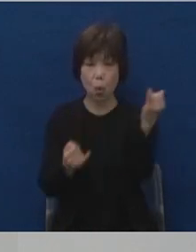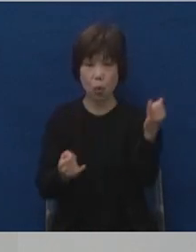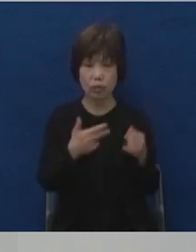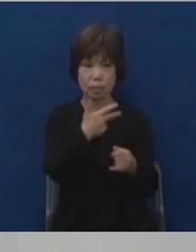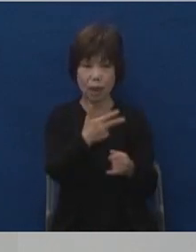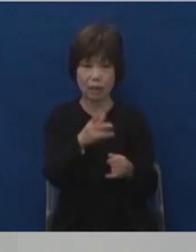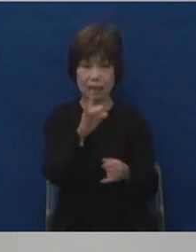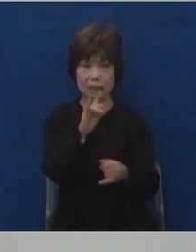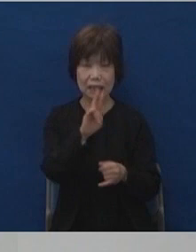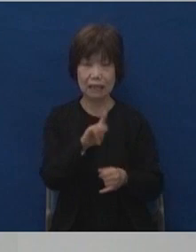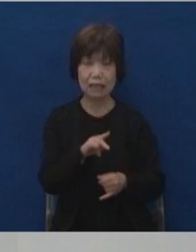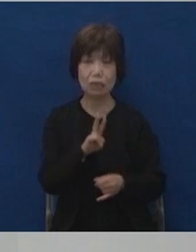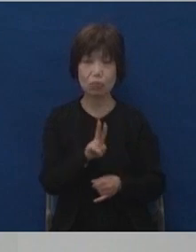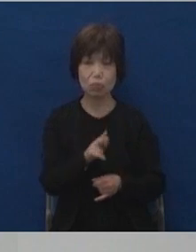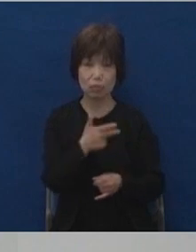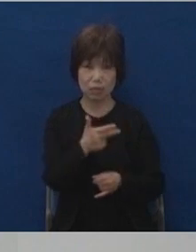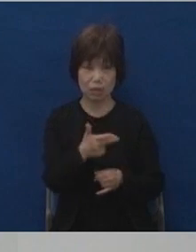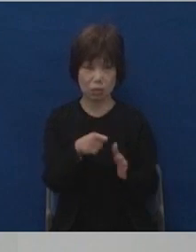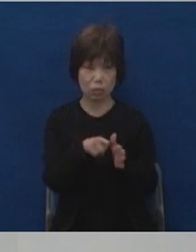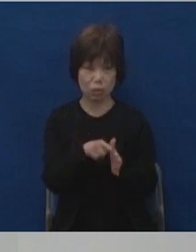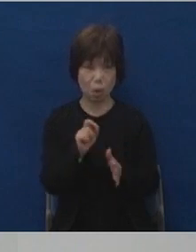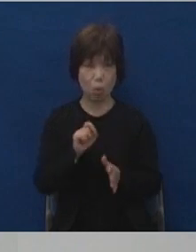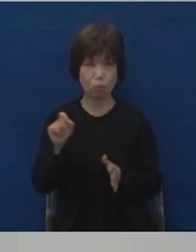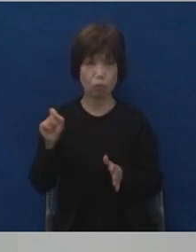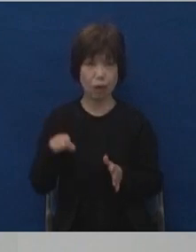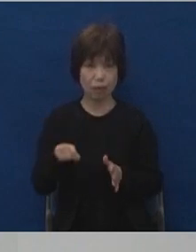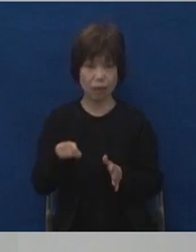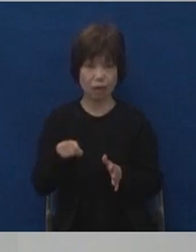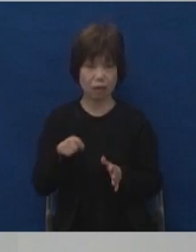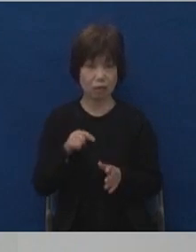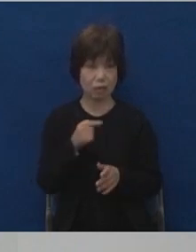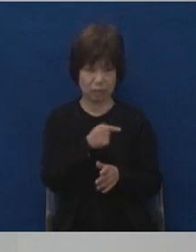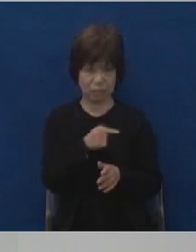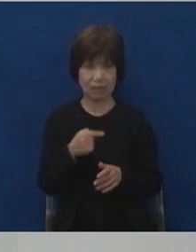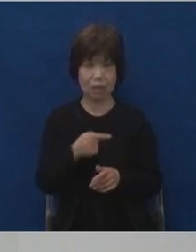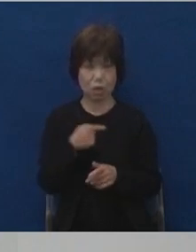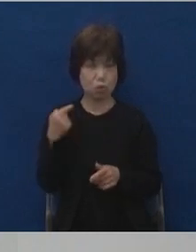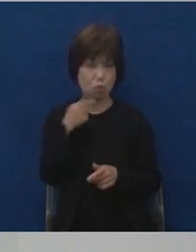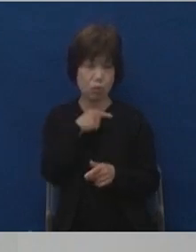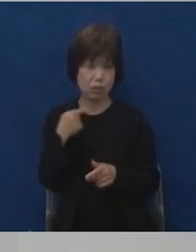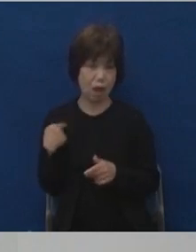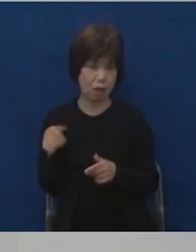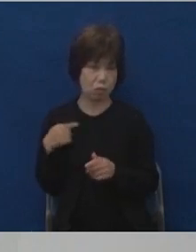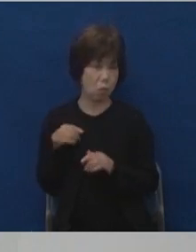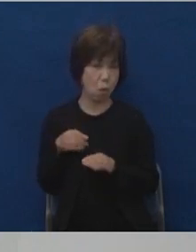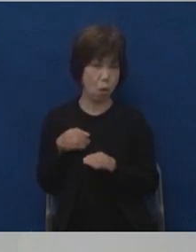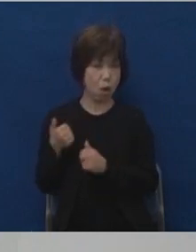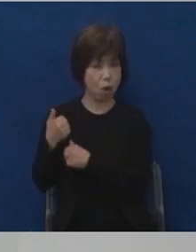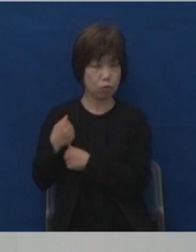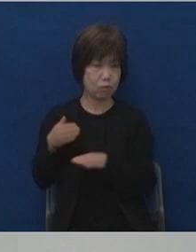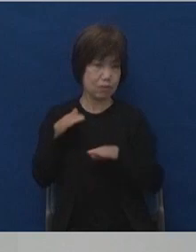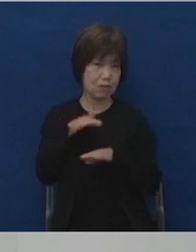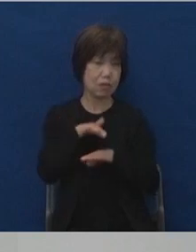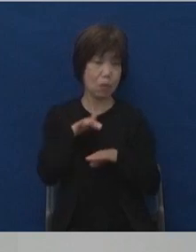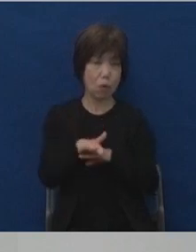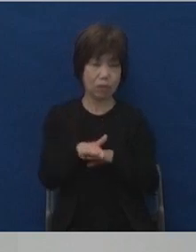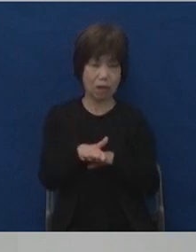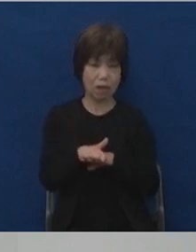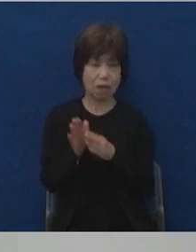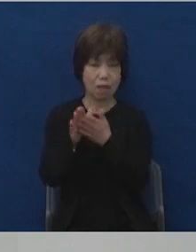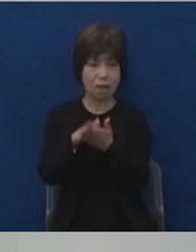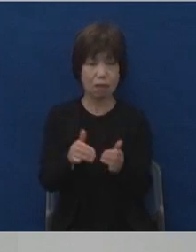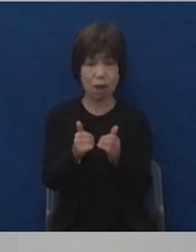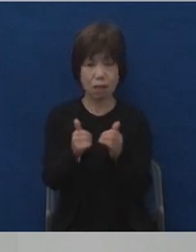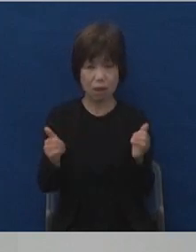キーウ市を含むウクライナへのロシアによる軍事侵攻により、犠牲になられた多くの皆様